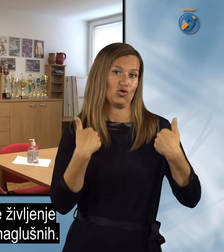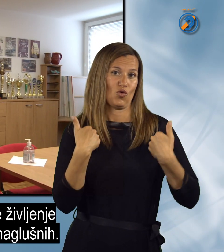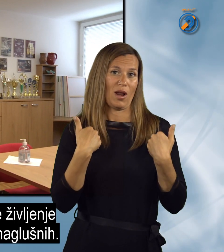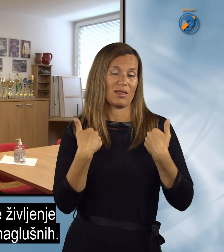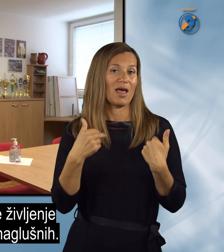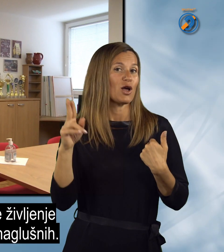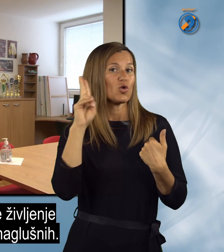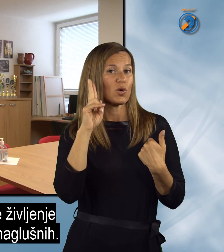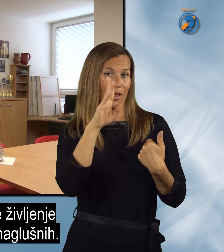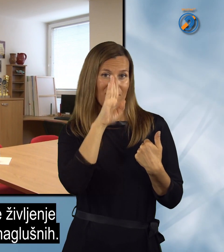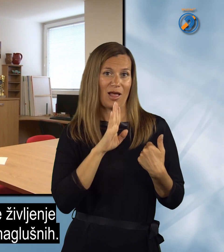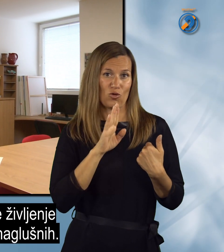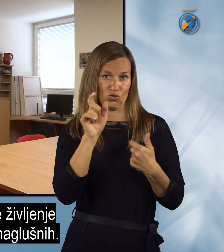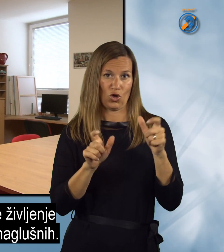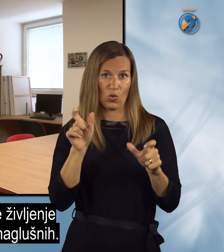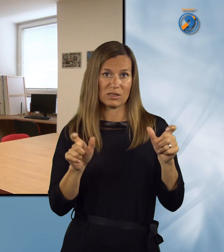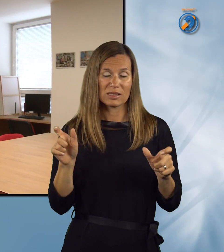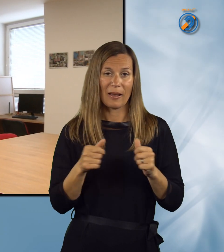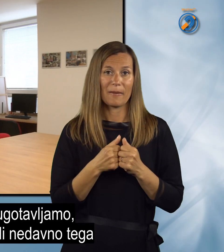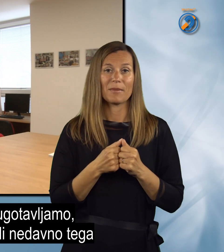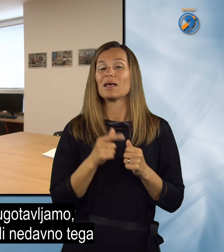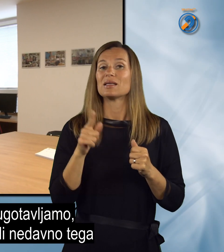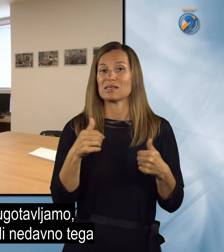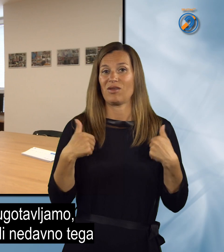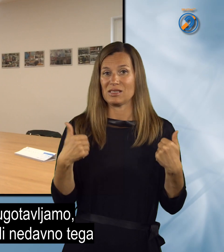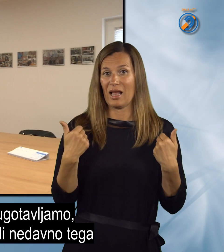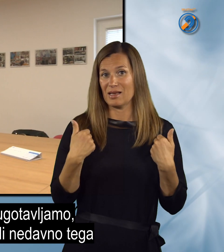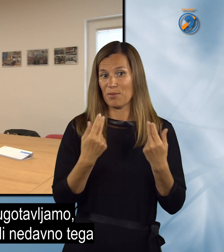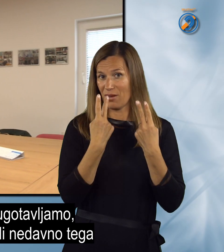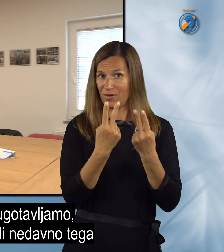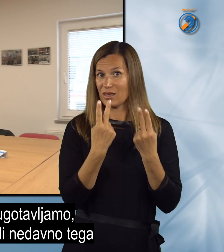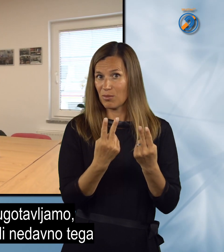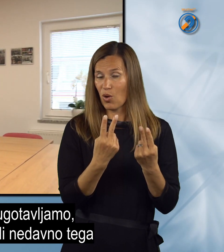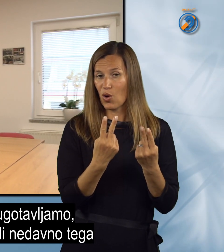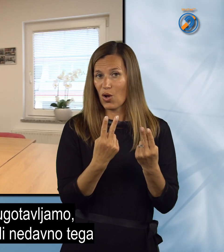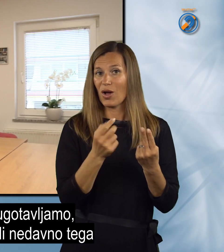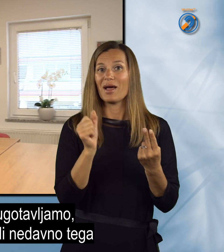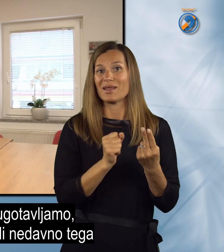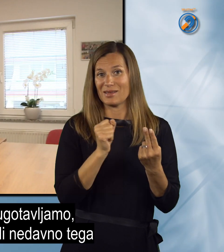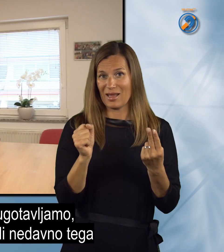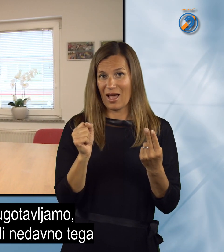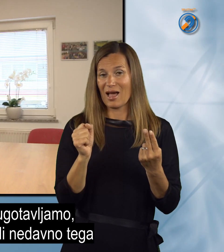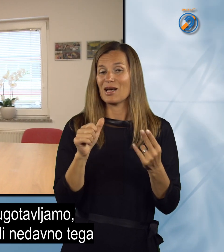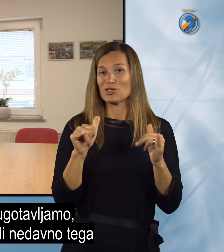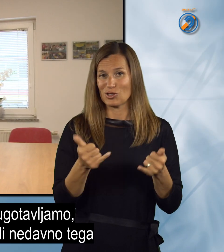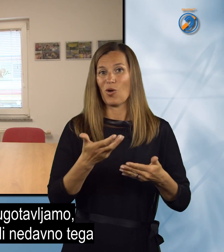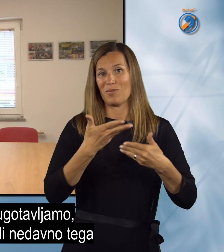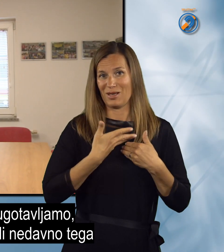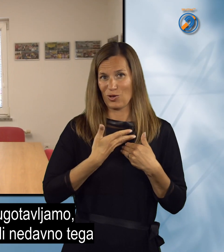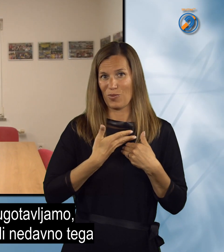je življenje gluhih in naglušnih in z veseljem ugotavljamo, da so